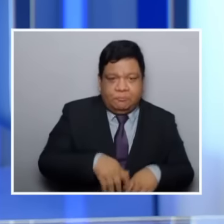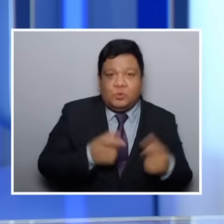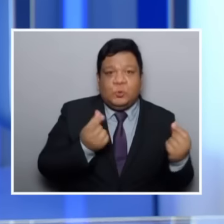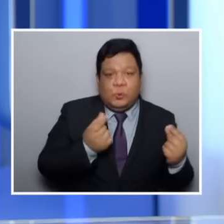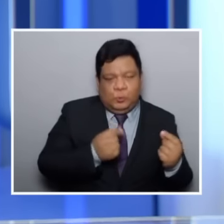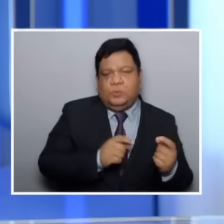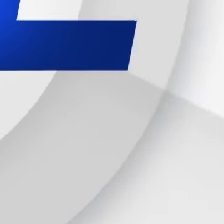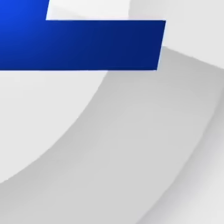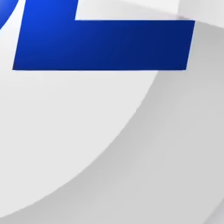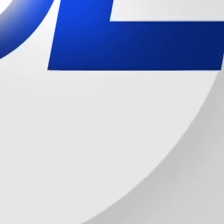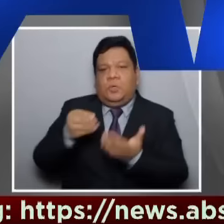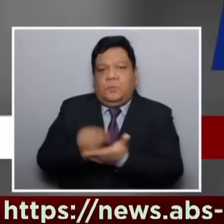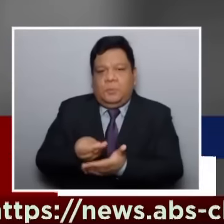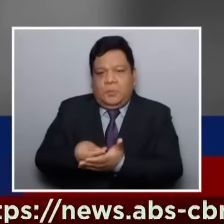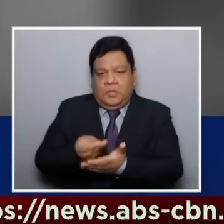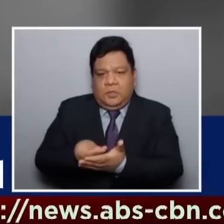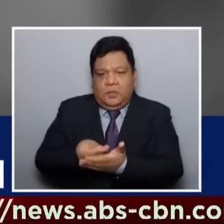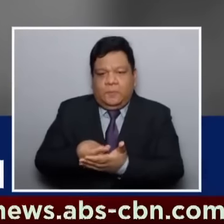Carretero.